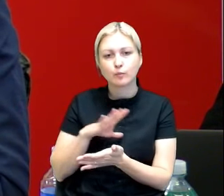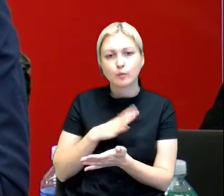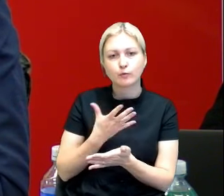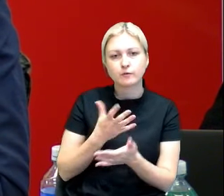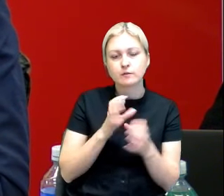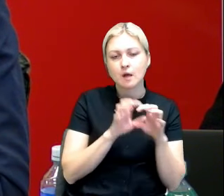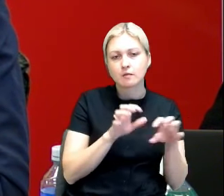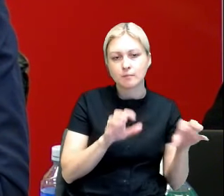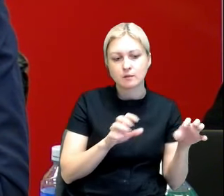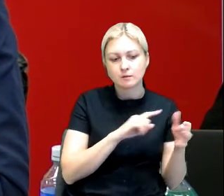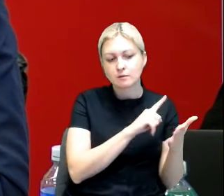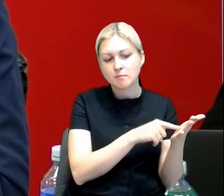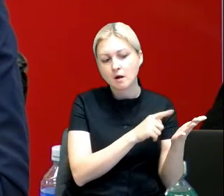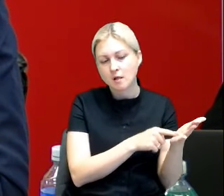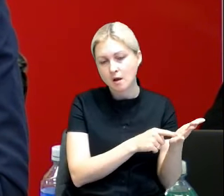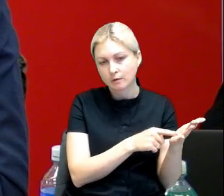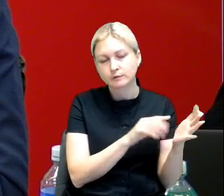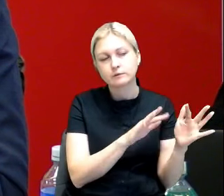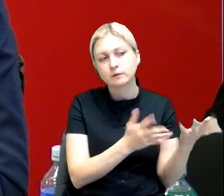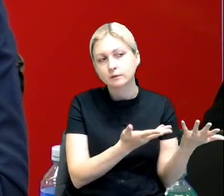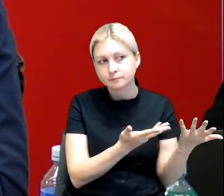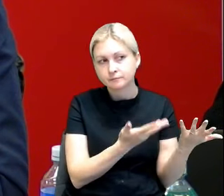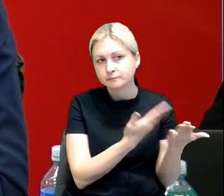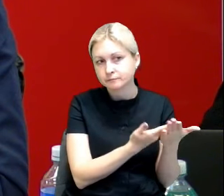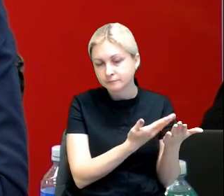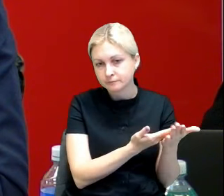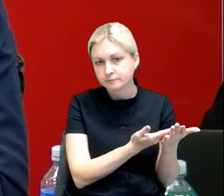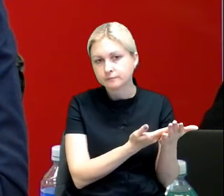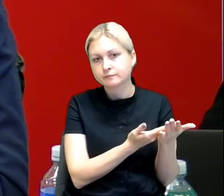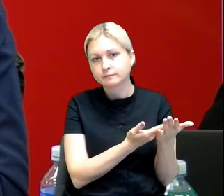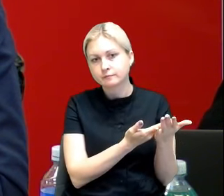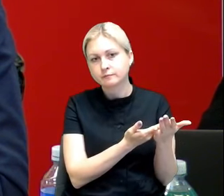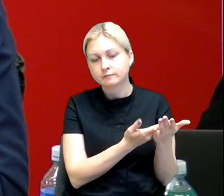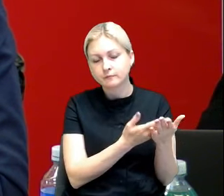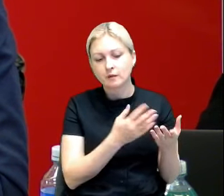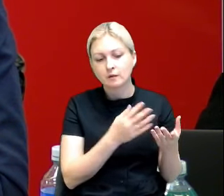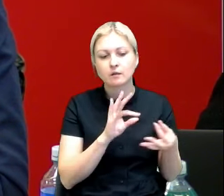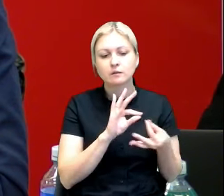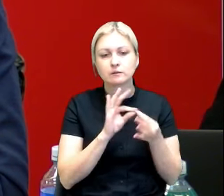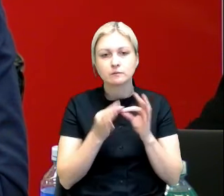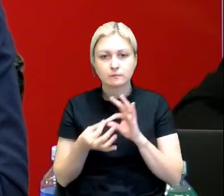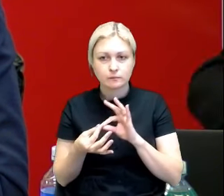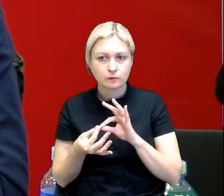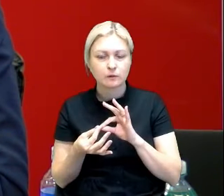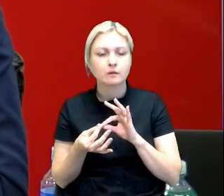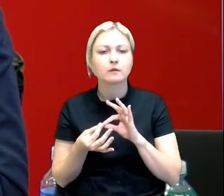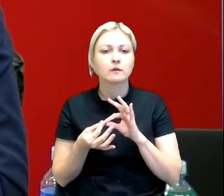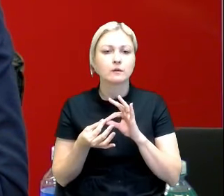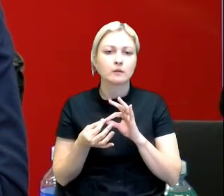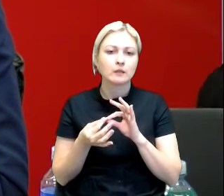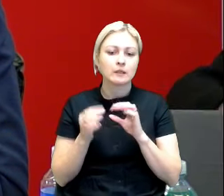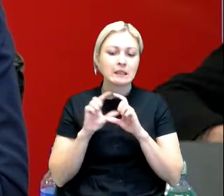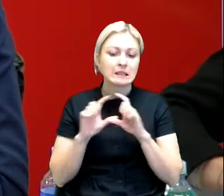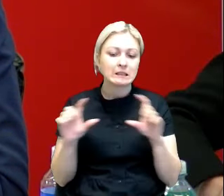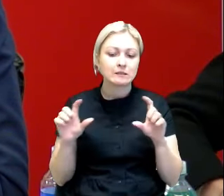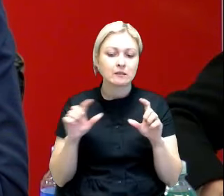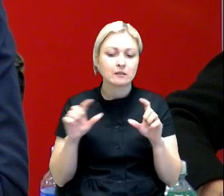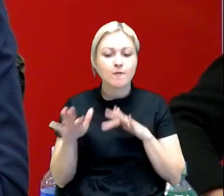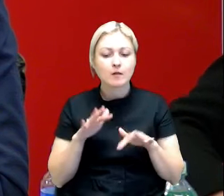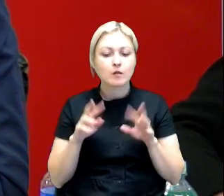ir a atlikus tokią išsamesnę dabar jau turint galimybę šios įstaigos veiklos